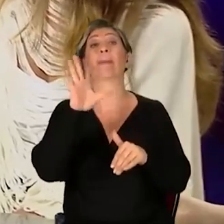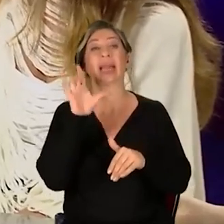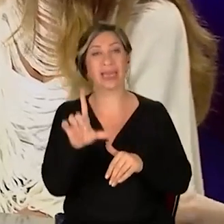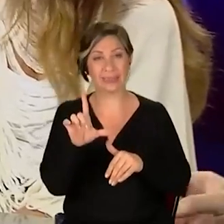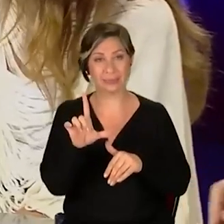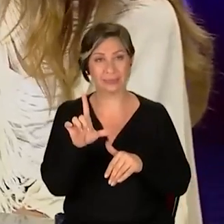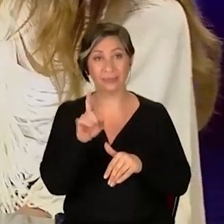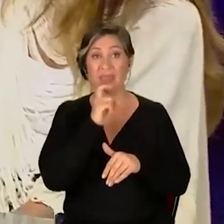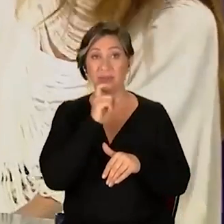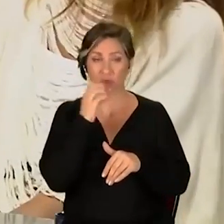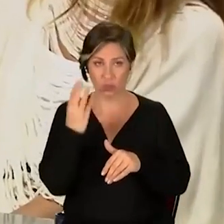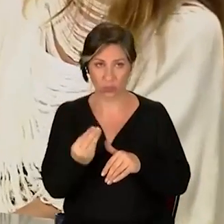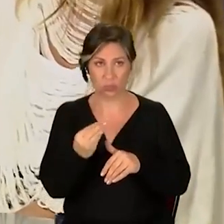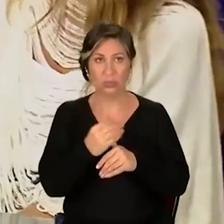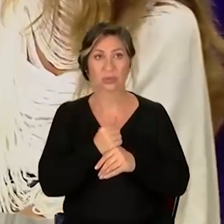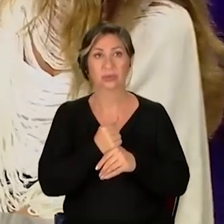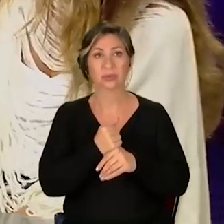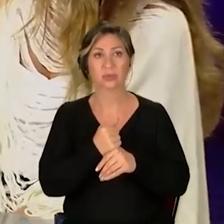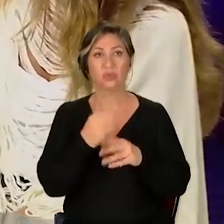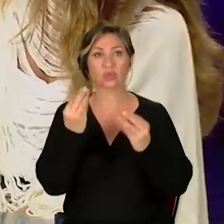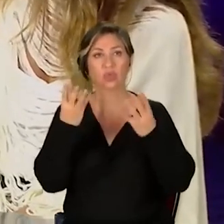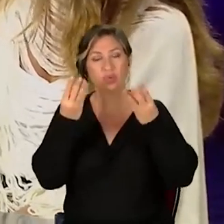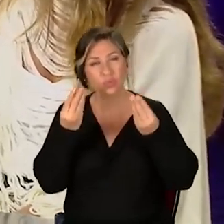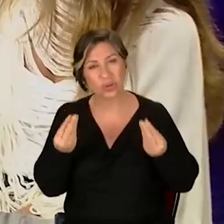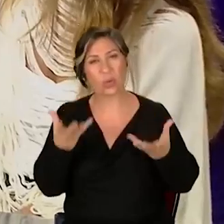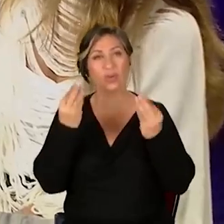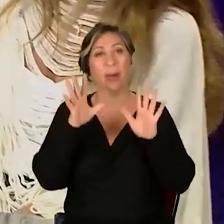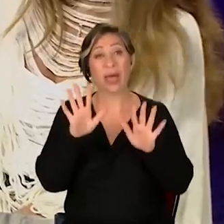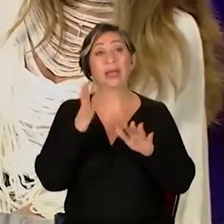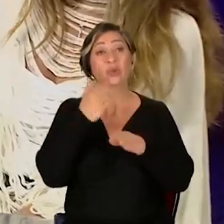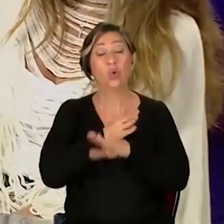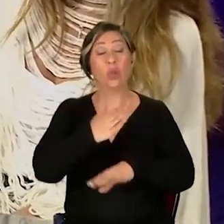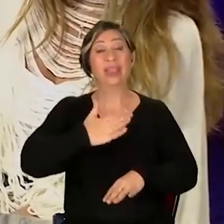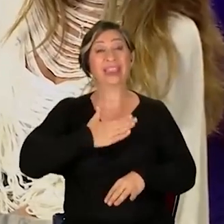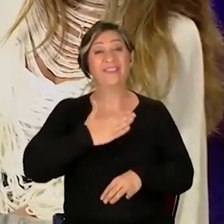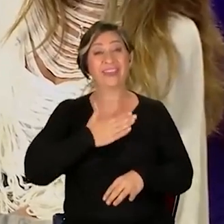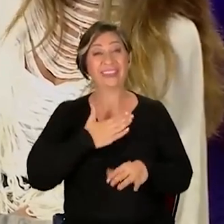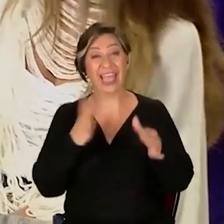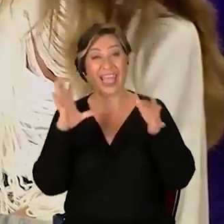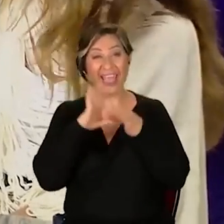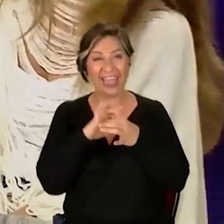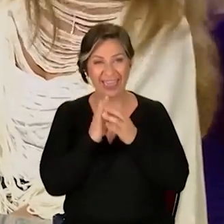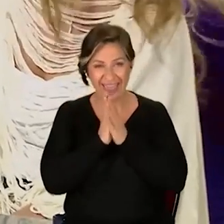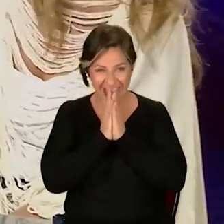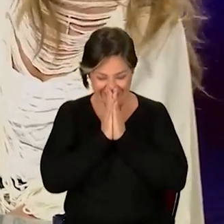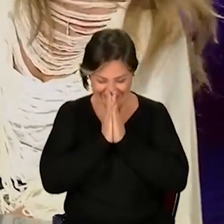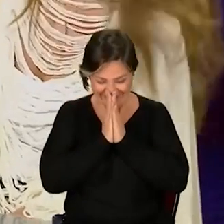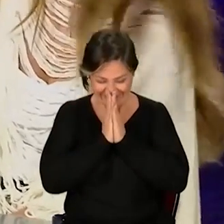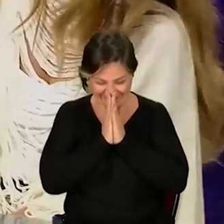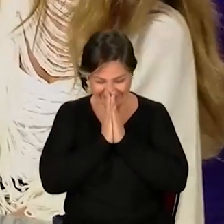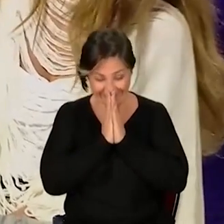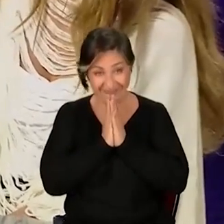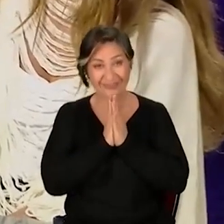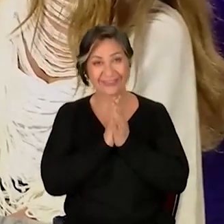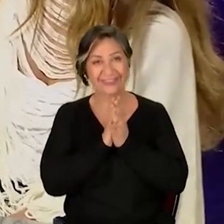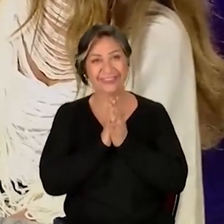Yani yanlış olur. Herhalde çok yumuşatabildim. Ama doğru nefesle ilgili şunu demek istiyorum. Saçmalamadınız dememek için.